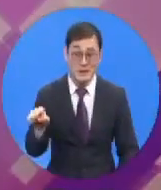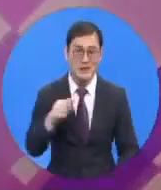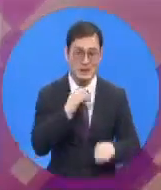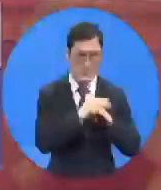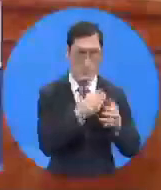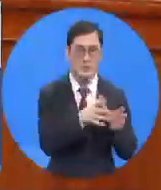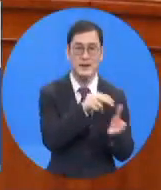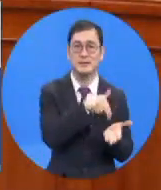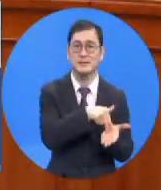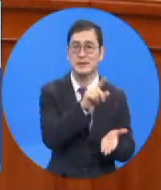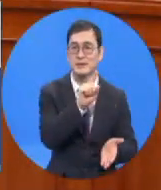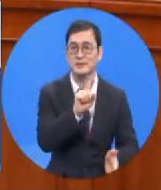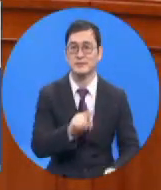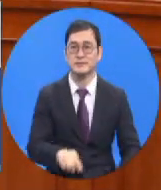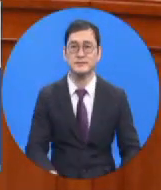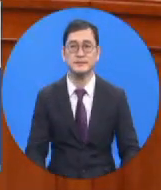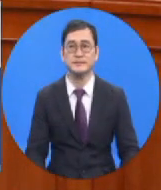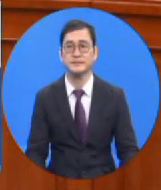보시죠.